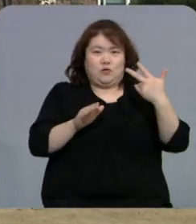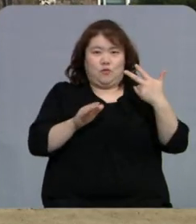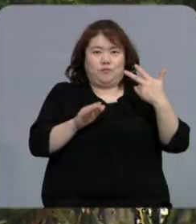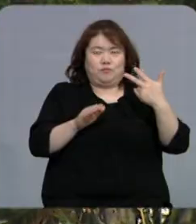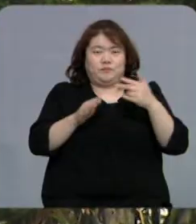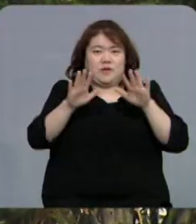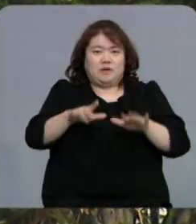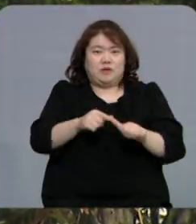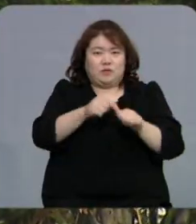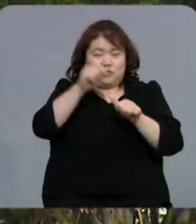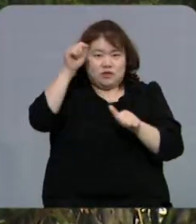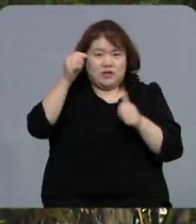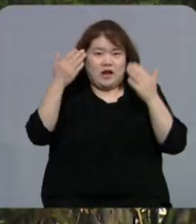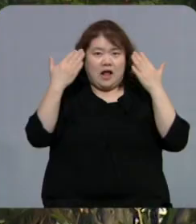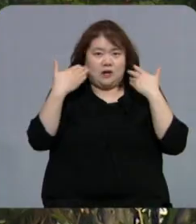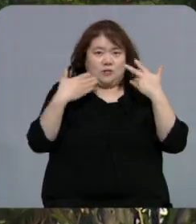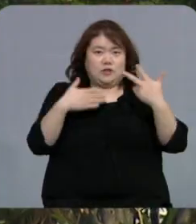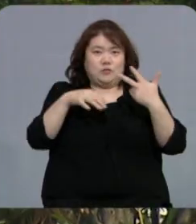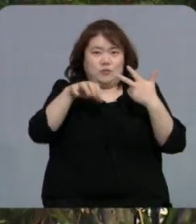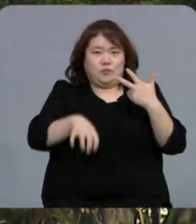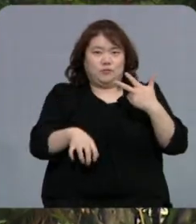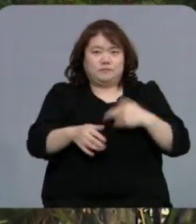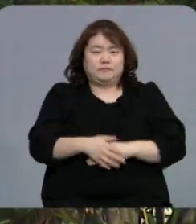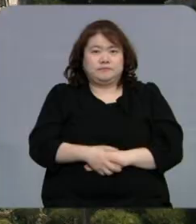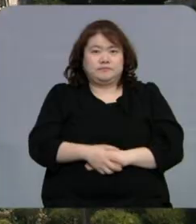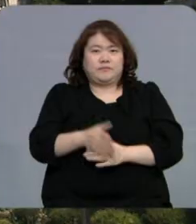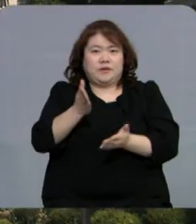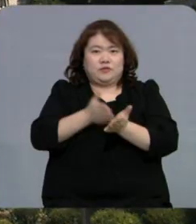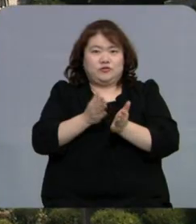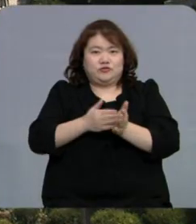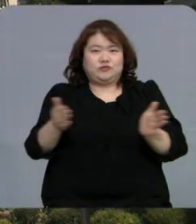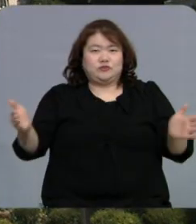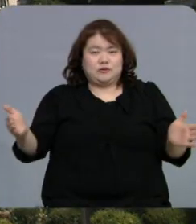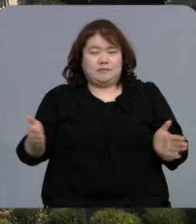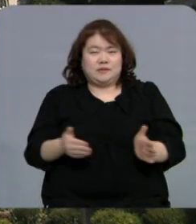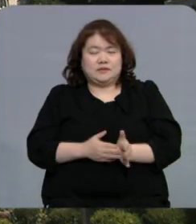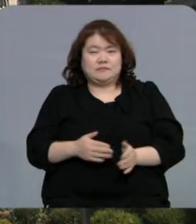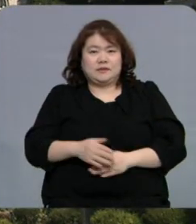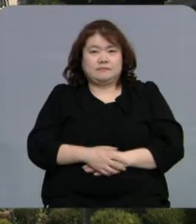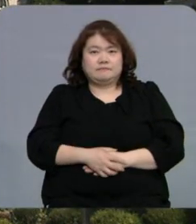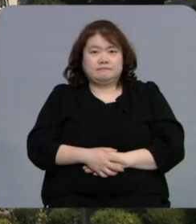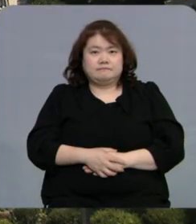이번에 선정된 원도심 학교는 7곳입니다. 이상으로 9시 전북권 뉴스를 마칩니다.